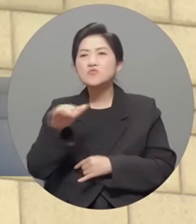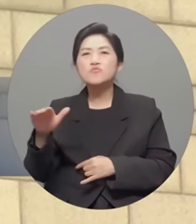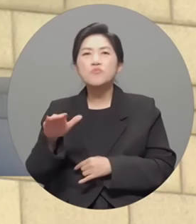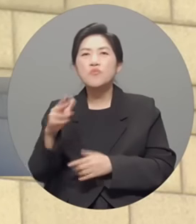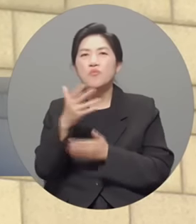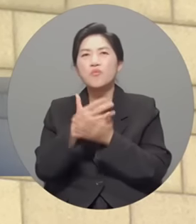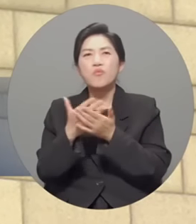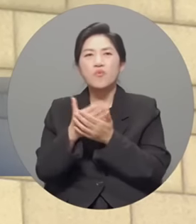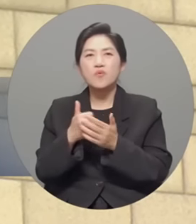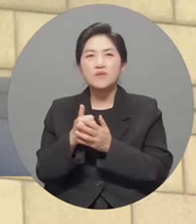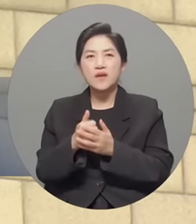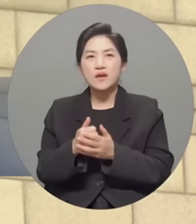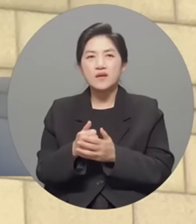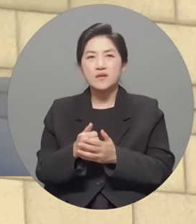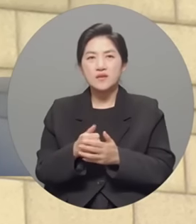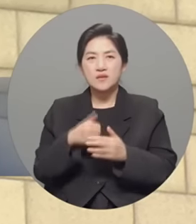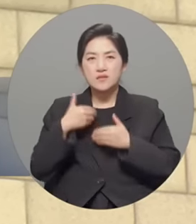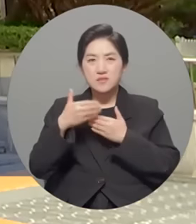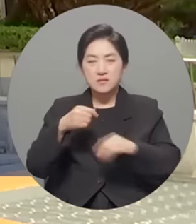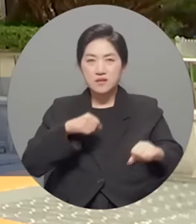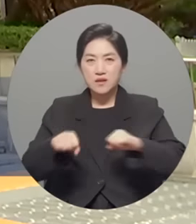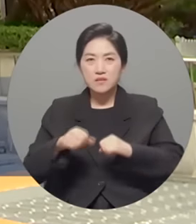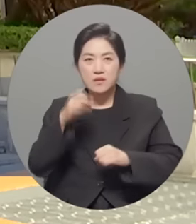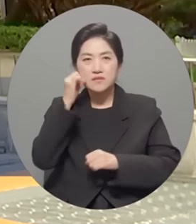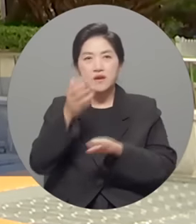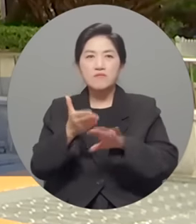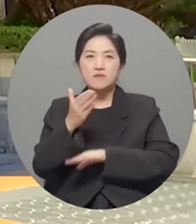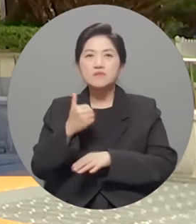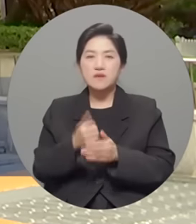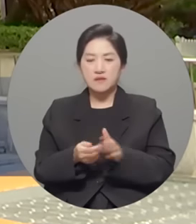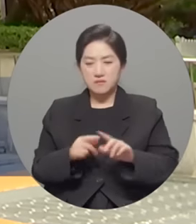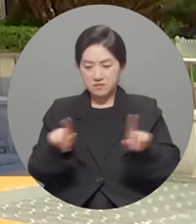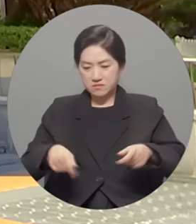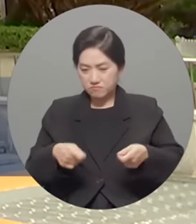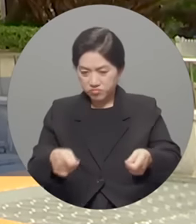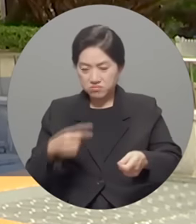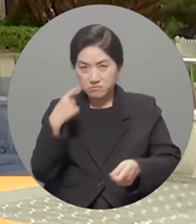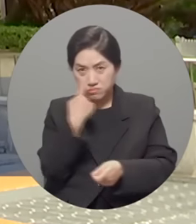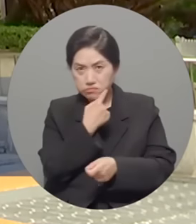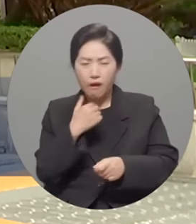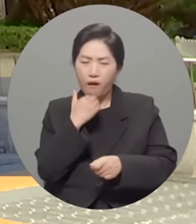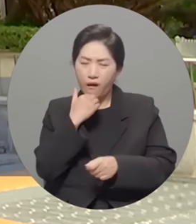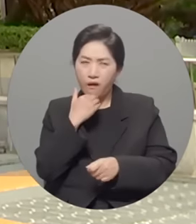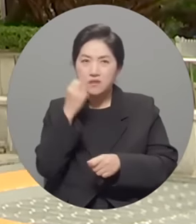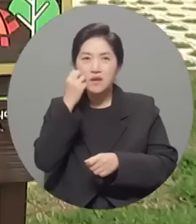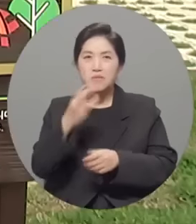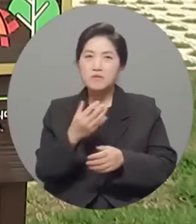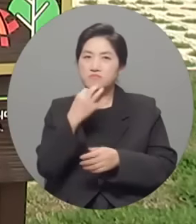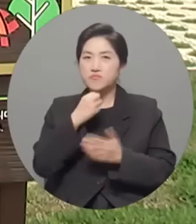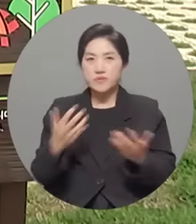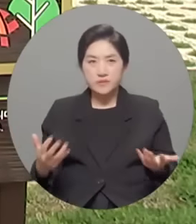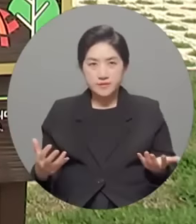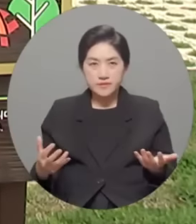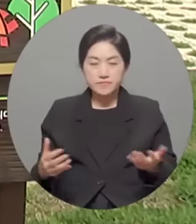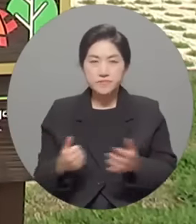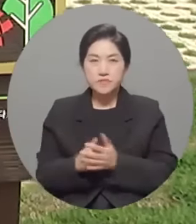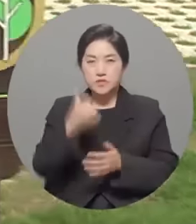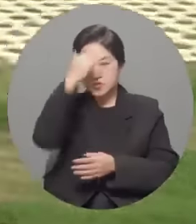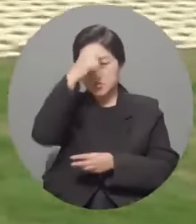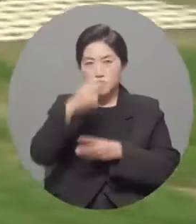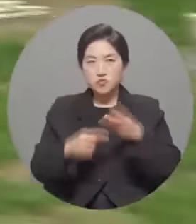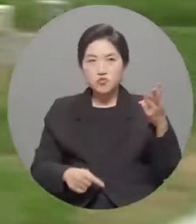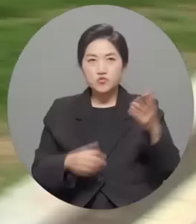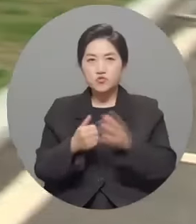또 그 행정 절차를 이행하는데 3개월 이상이 소요가 돼요. 그러면 실효성이 없고요. 충주